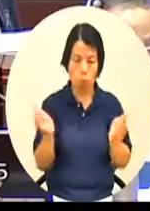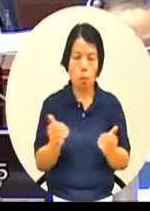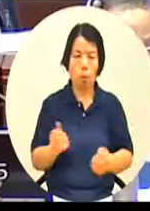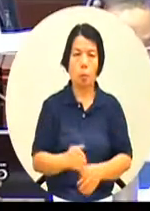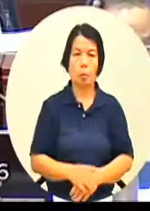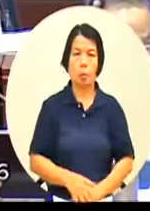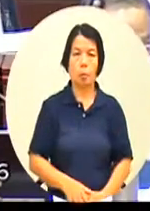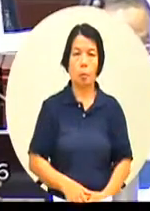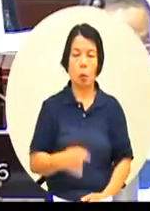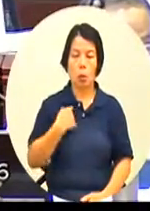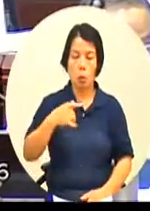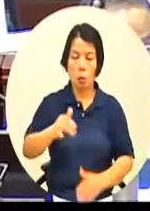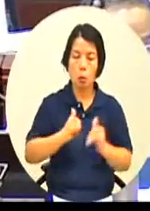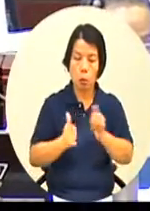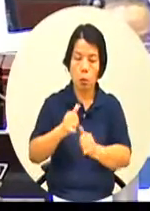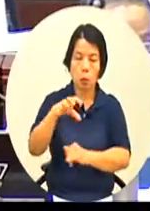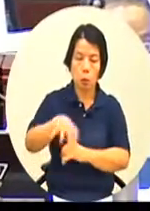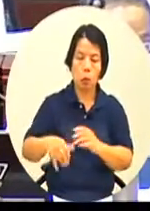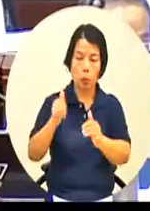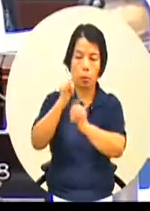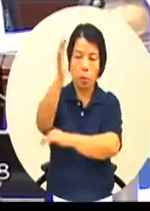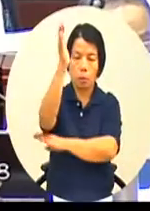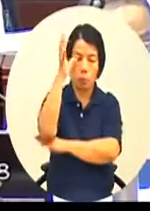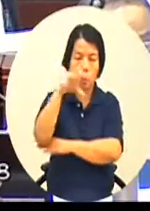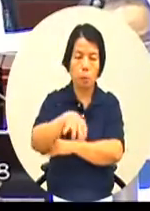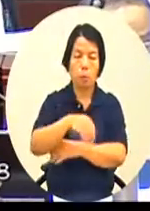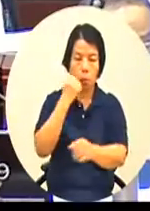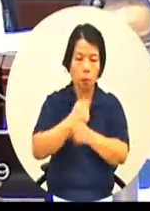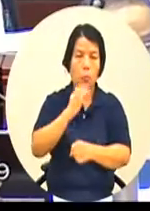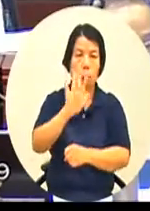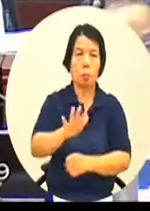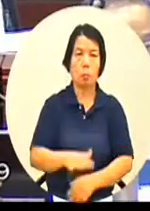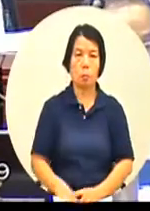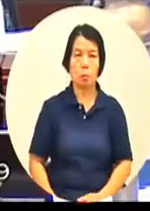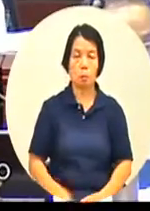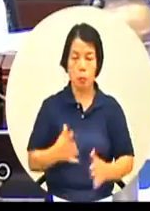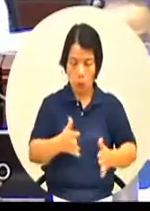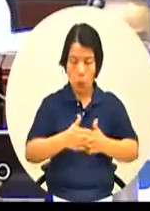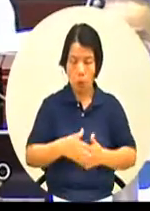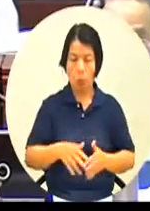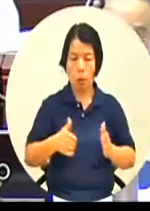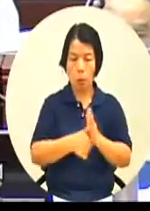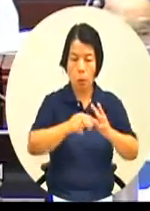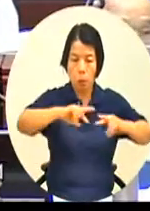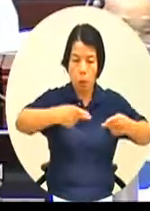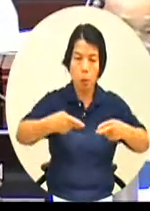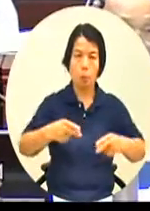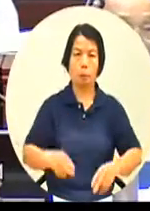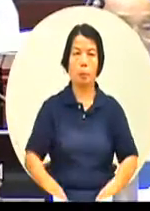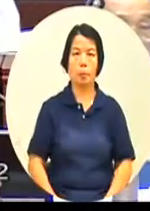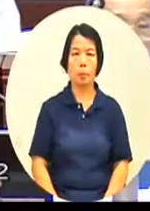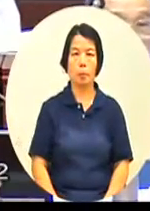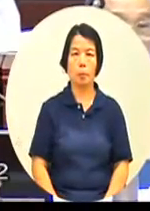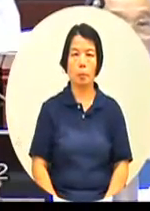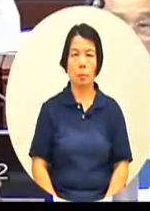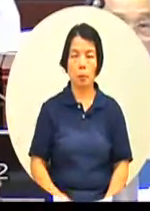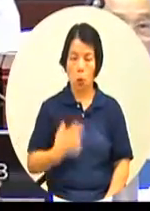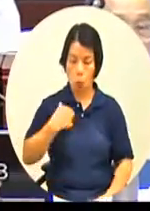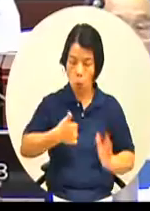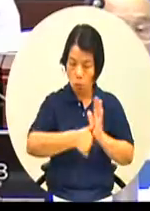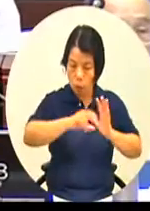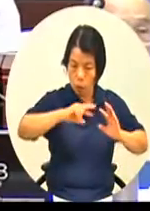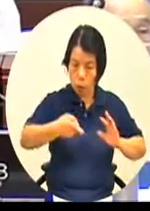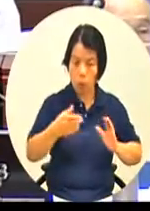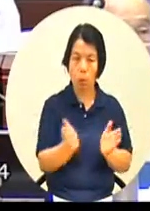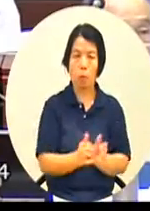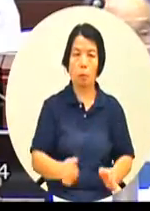我猜社会局跟民政局都也在做。比如说，你现在就要更改一个姓名好了。我改了姓名，那我可能